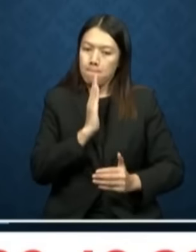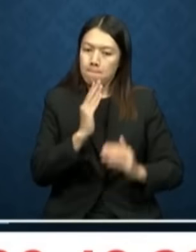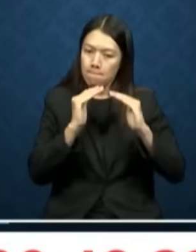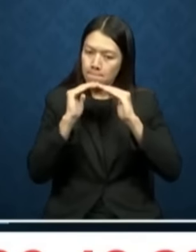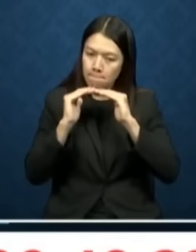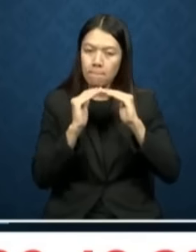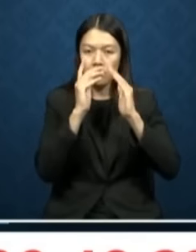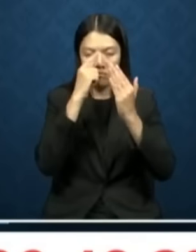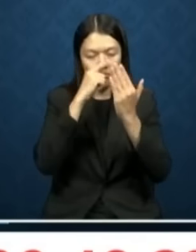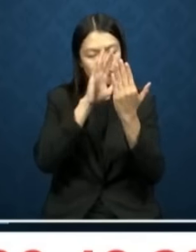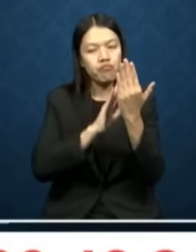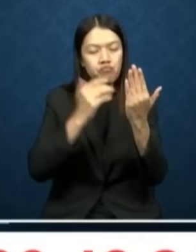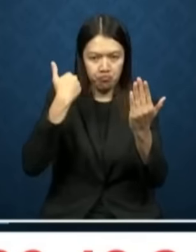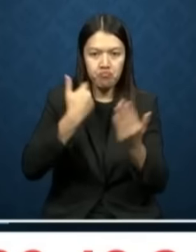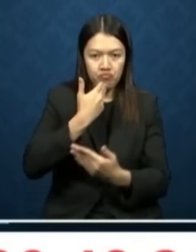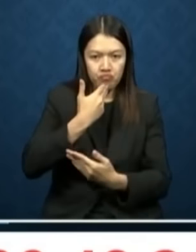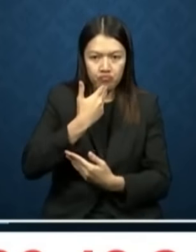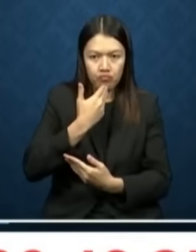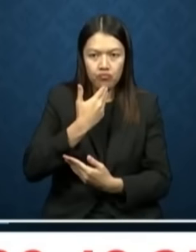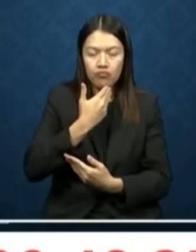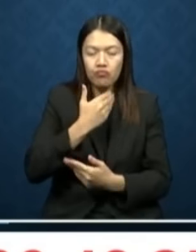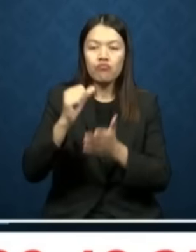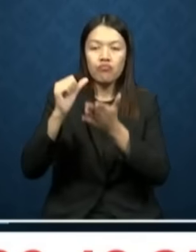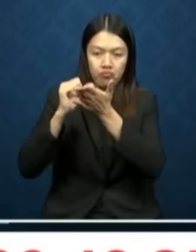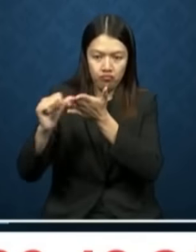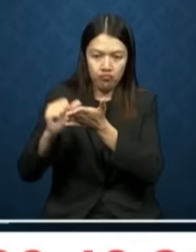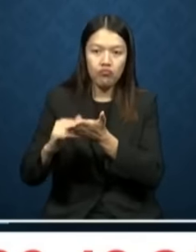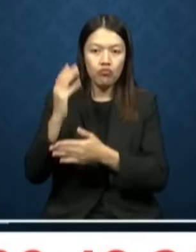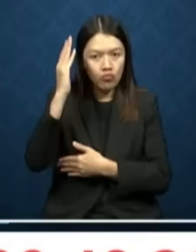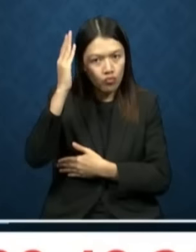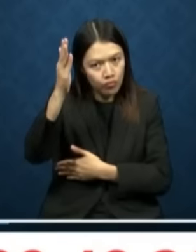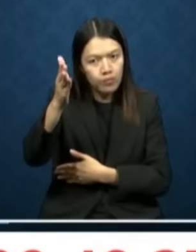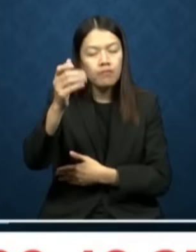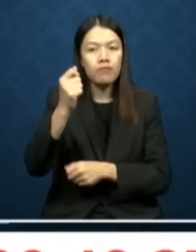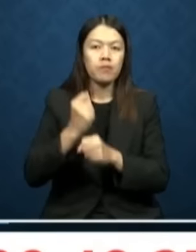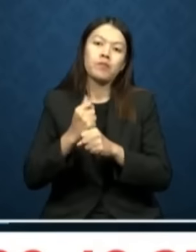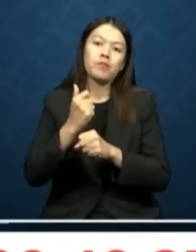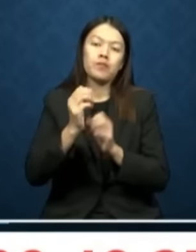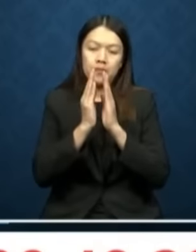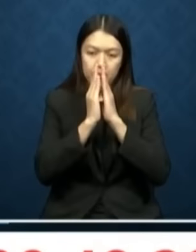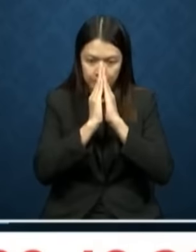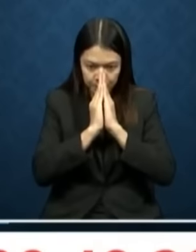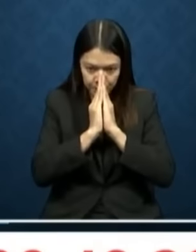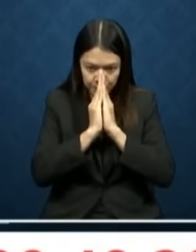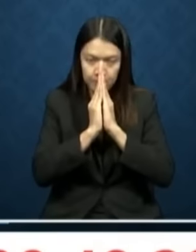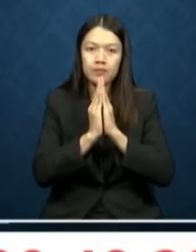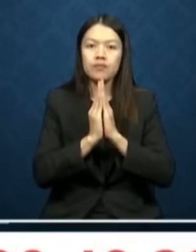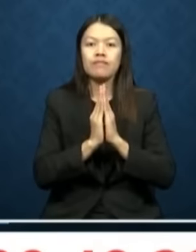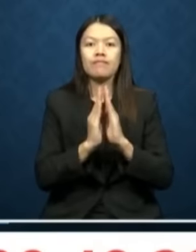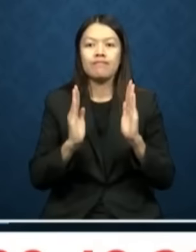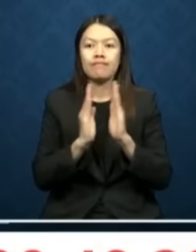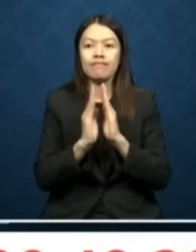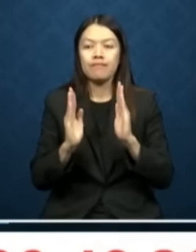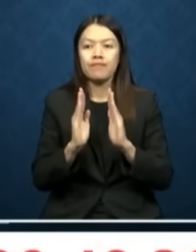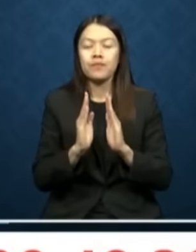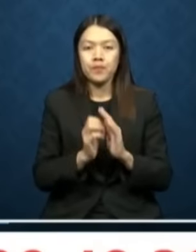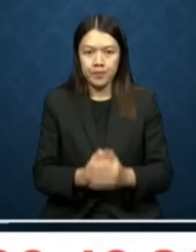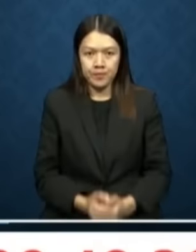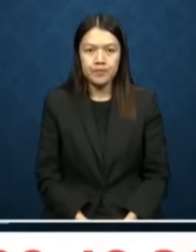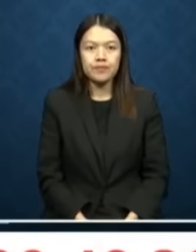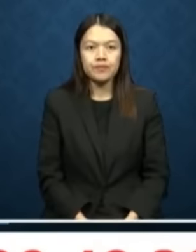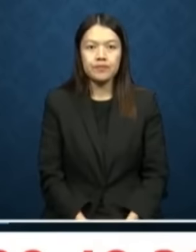จะยังมีอยู่นับแต่มีการแก้ไขต่อไปในอนาคตให้ได้กราบขอบพระคุณครับท่านประธานครับ ขอบคุณท่านสมชายแสวง